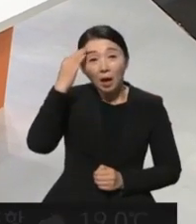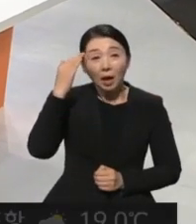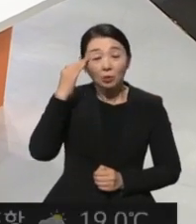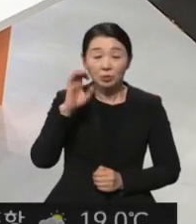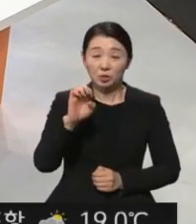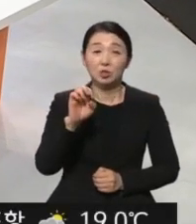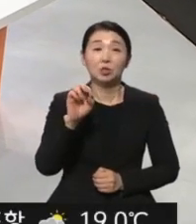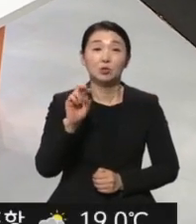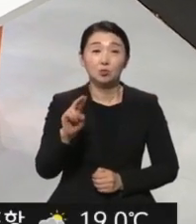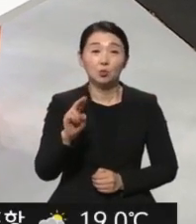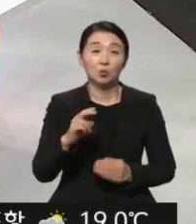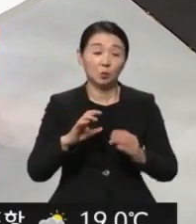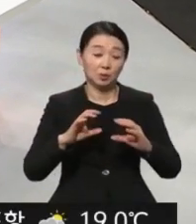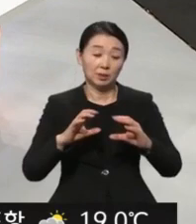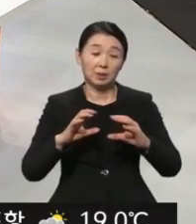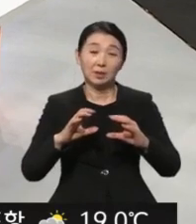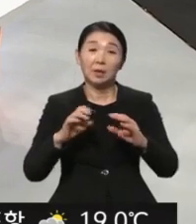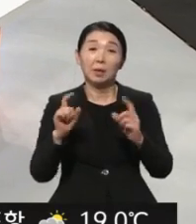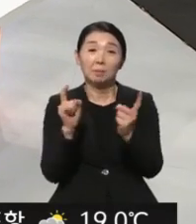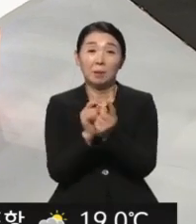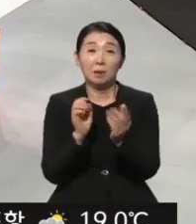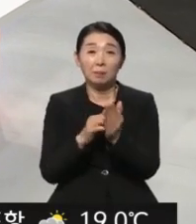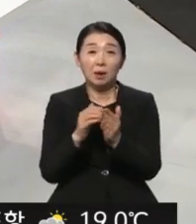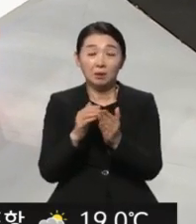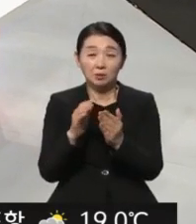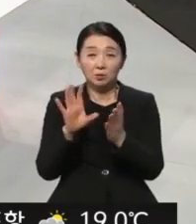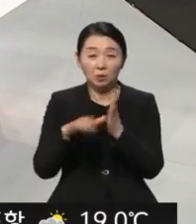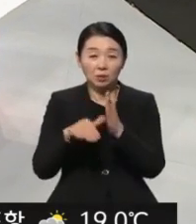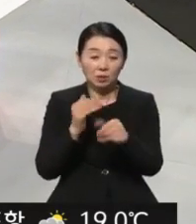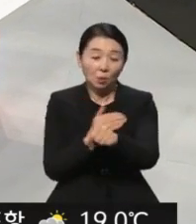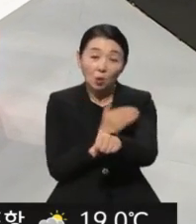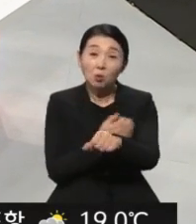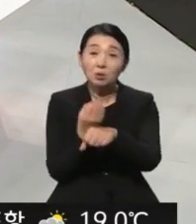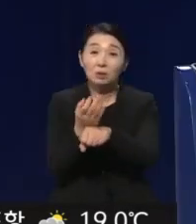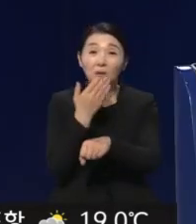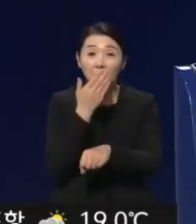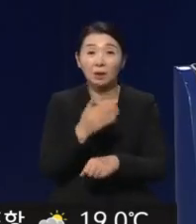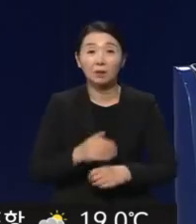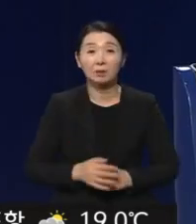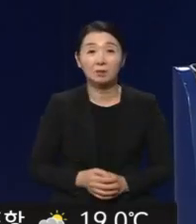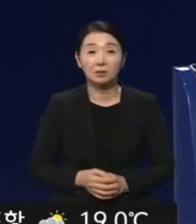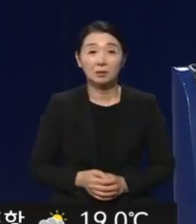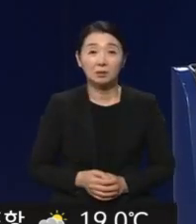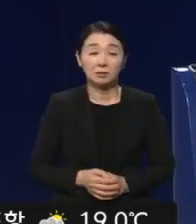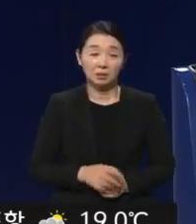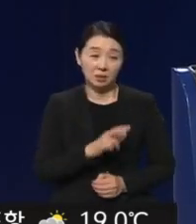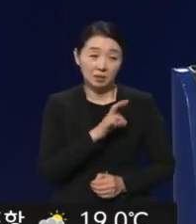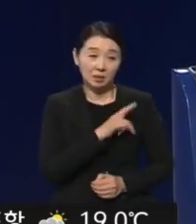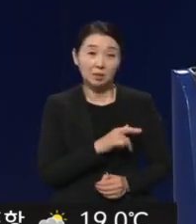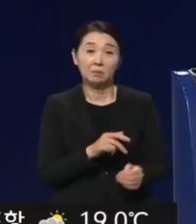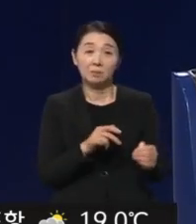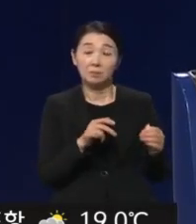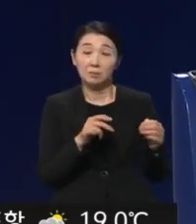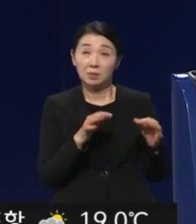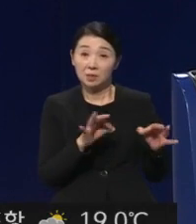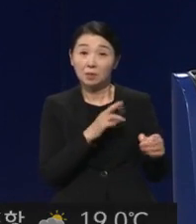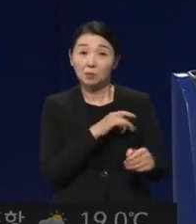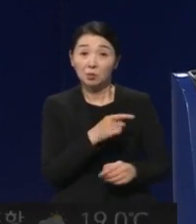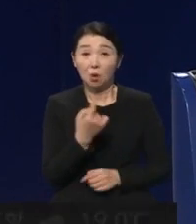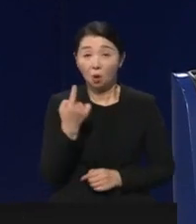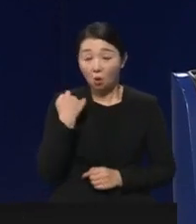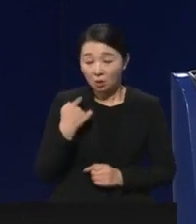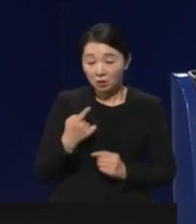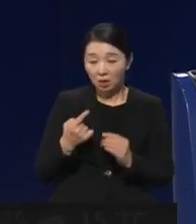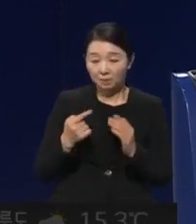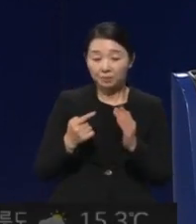전달을 했는데 그 과정에서 왜곡을 했다는 논란이 있었죠네 그렇습니다 어제 김유겸 대변인은 비공개 면담이 끝난 뒤